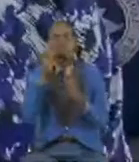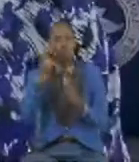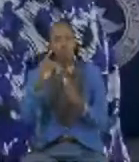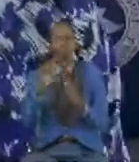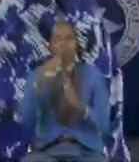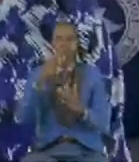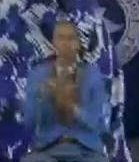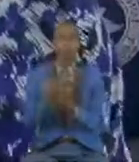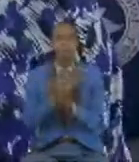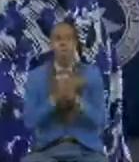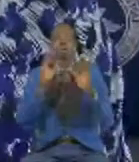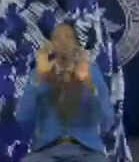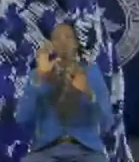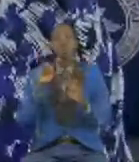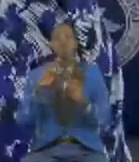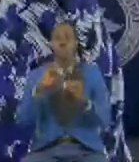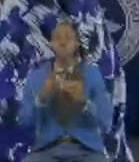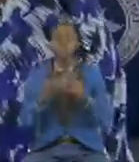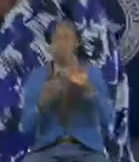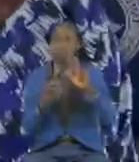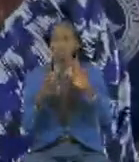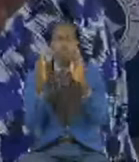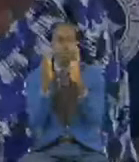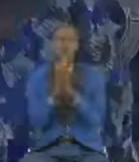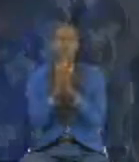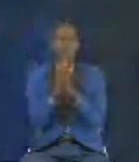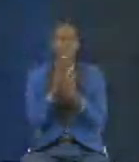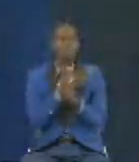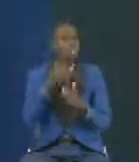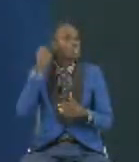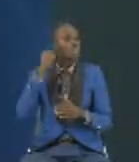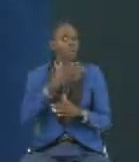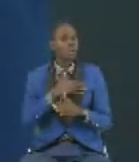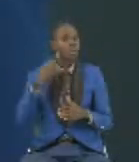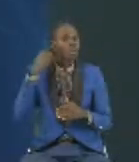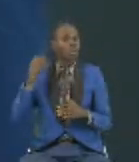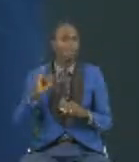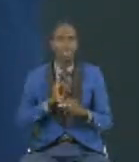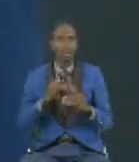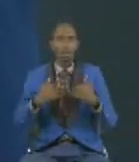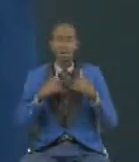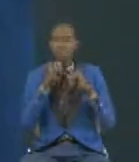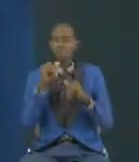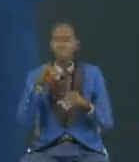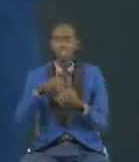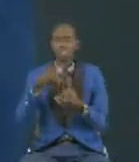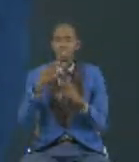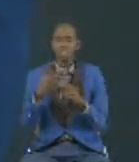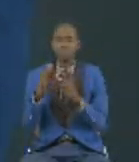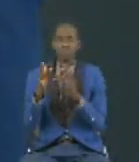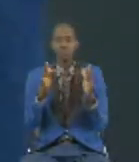et signes et prodiges ont lieu. Chapitre 3, ils ont prié, je n'ai ni argent ni or. Au nom de Jésus-Christ de